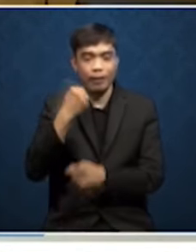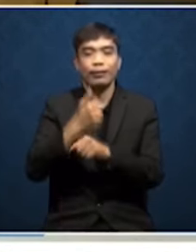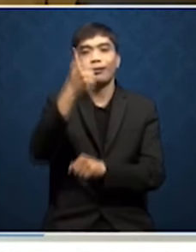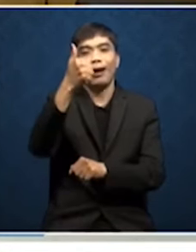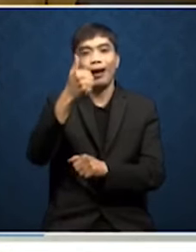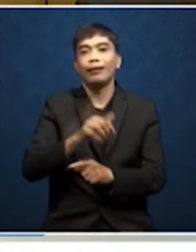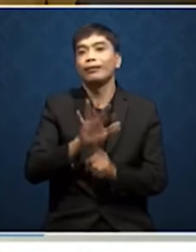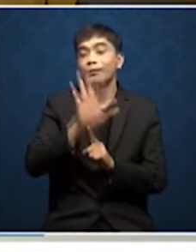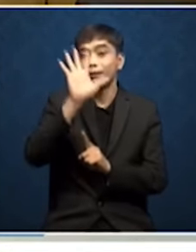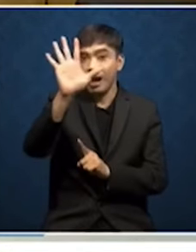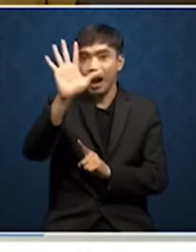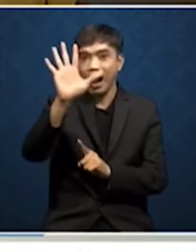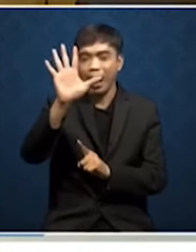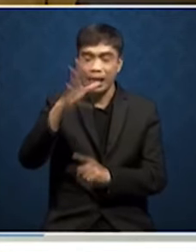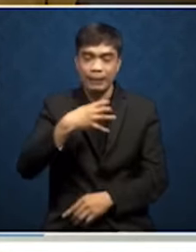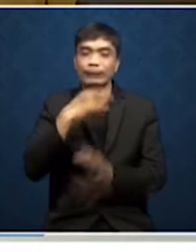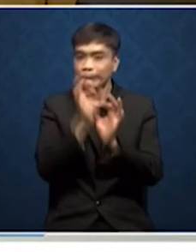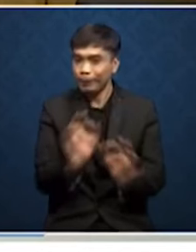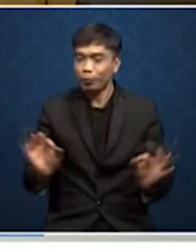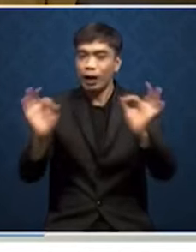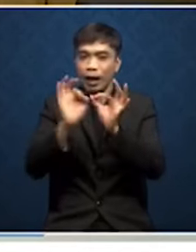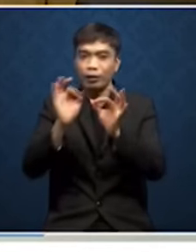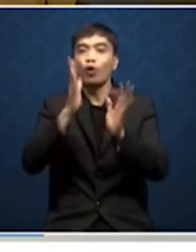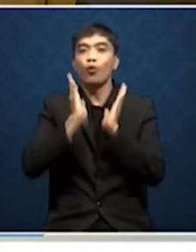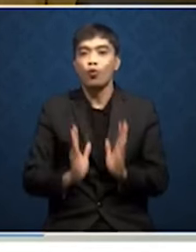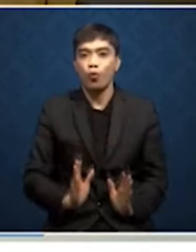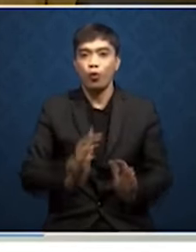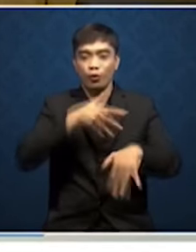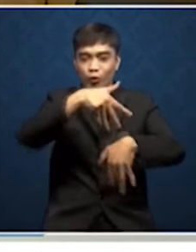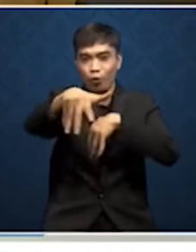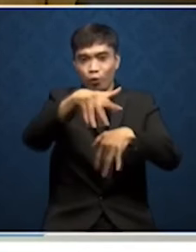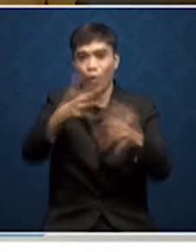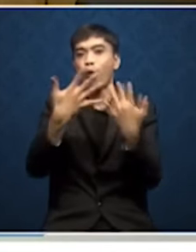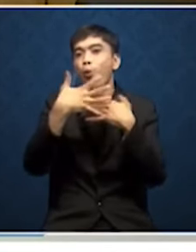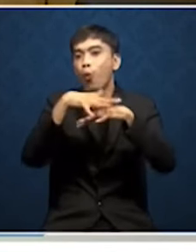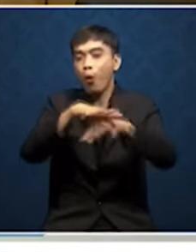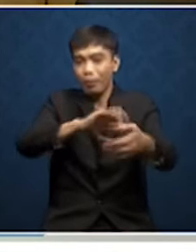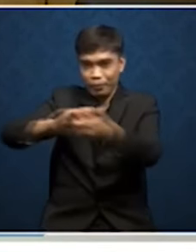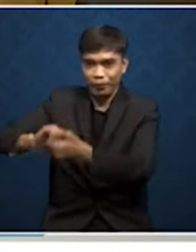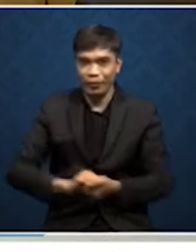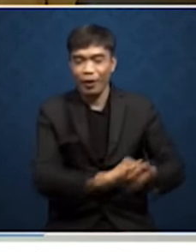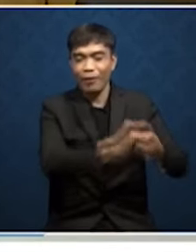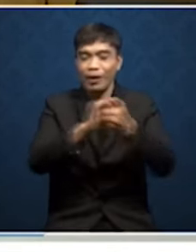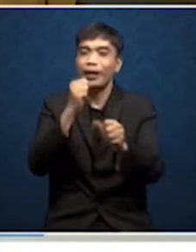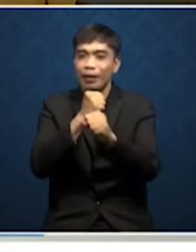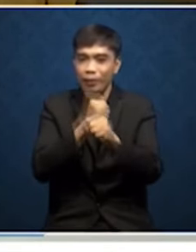การการมีส่วนร่วมของพี่น้องประชาชนในการเข้ามาทำงานร่วมกับเราห